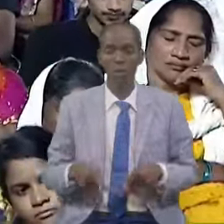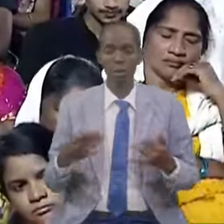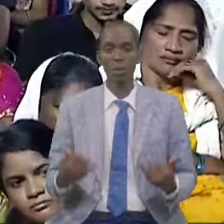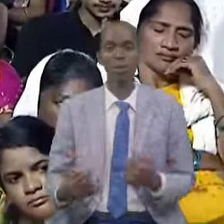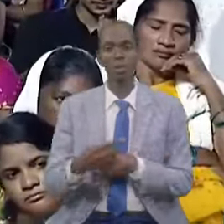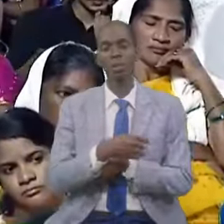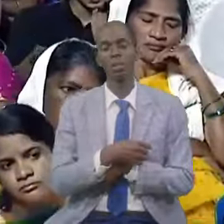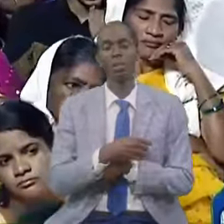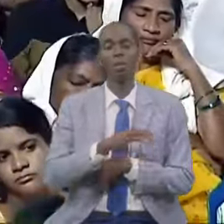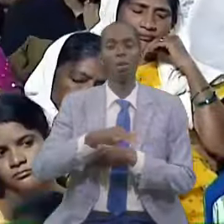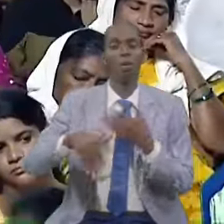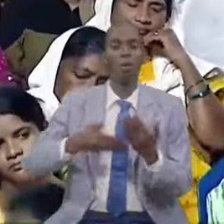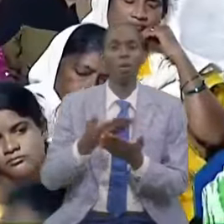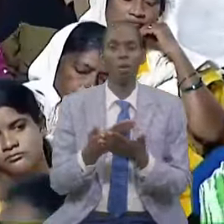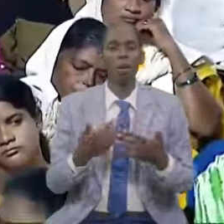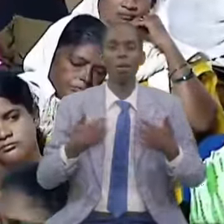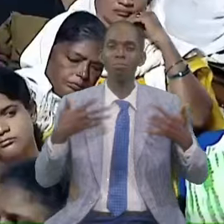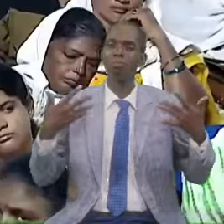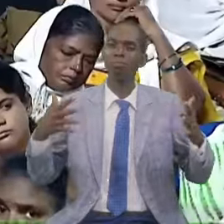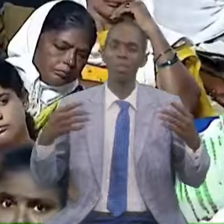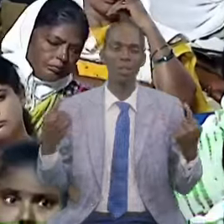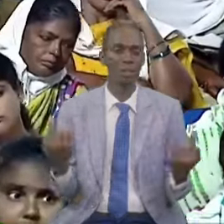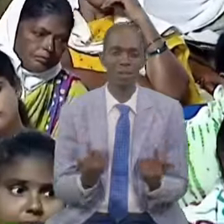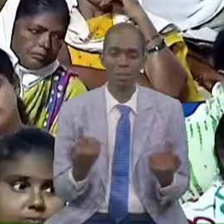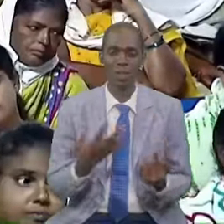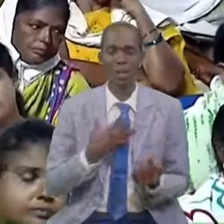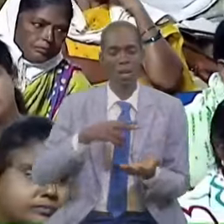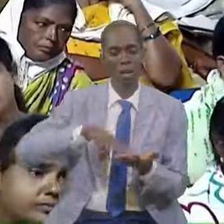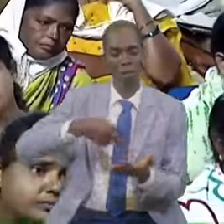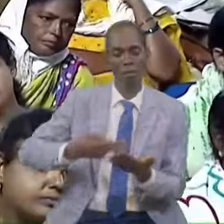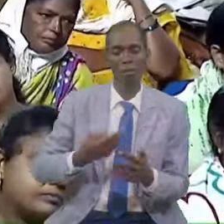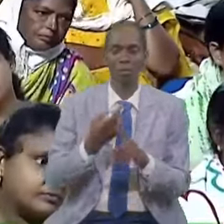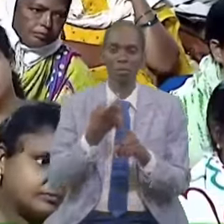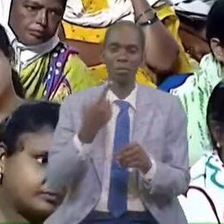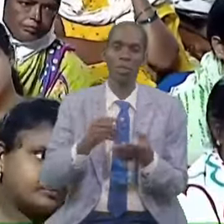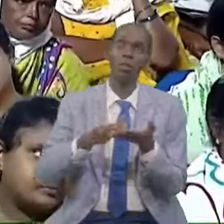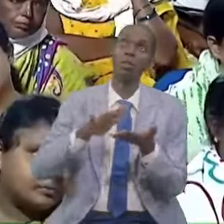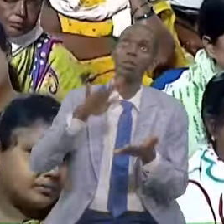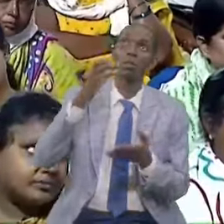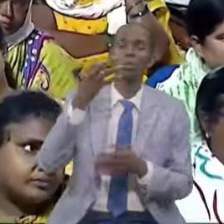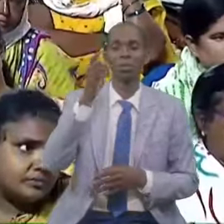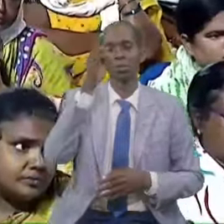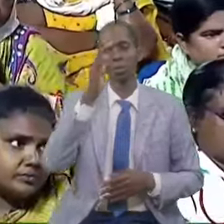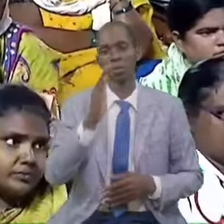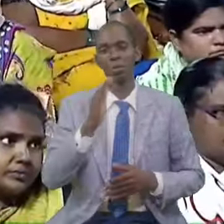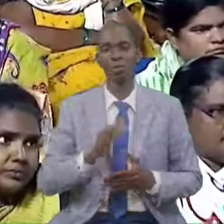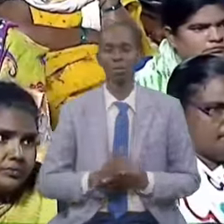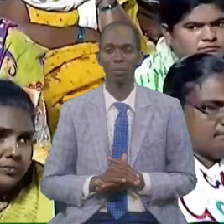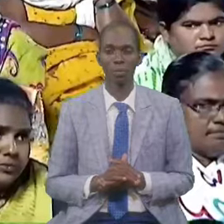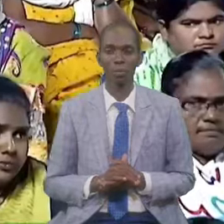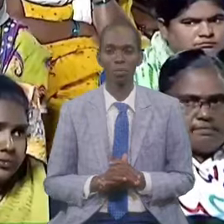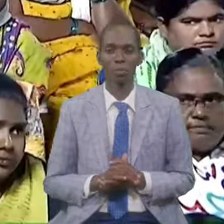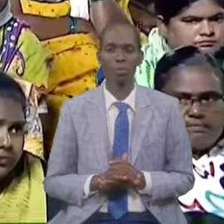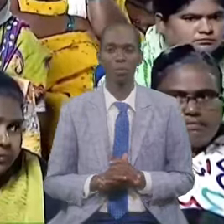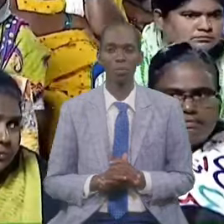all have sinned and come short of the glory of God. అందరూ పాపం చేసి దేవుడిని గ్రహించే మహిమను పొందలేకపోతున్నారు.